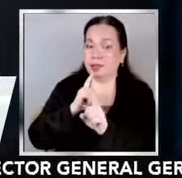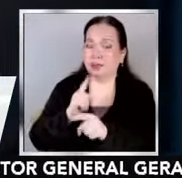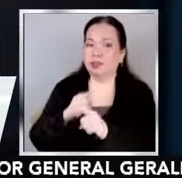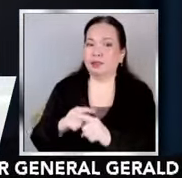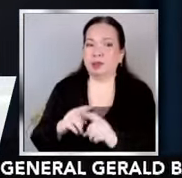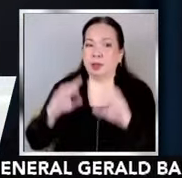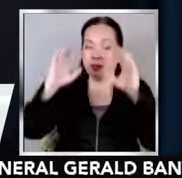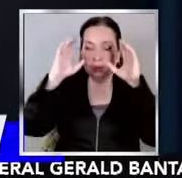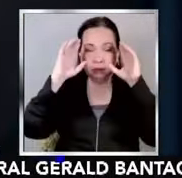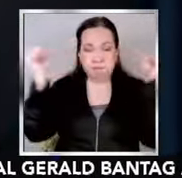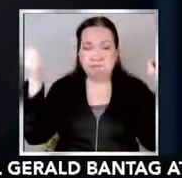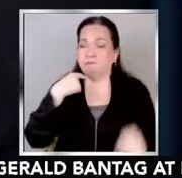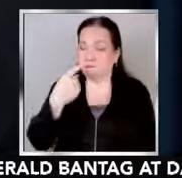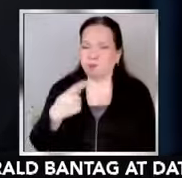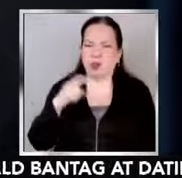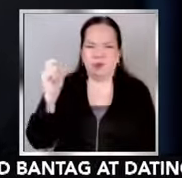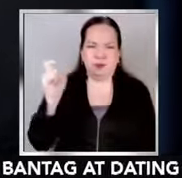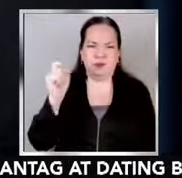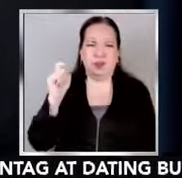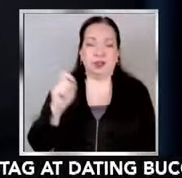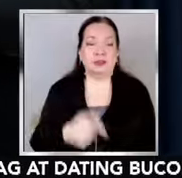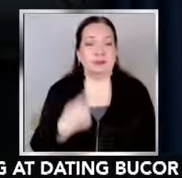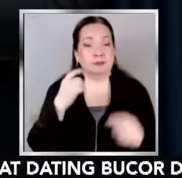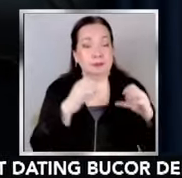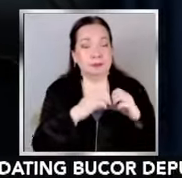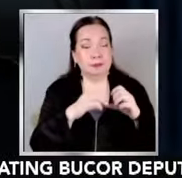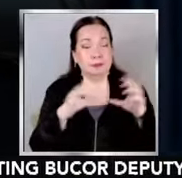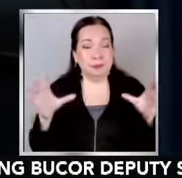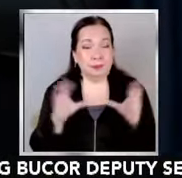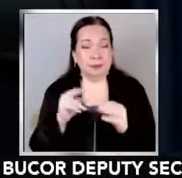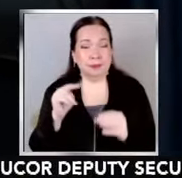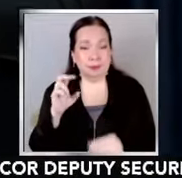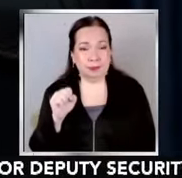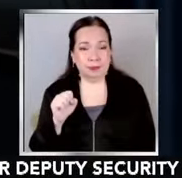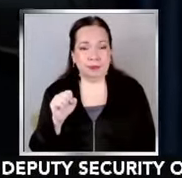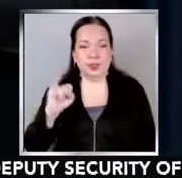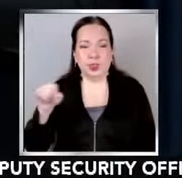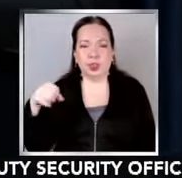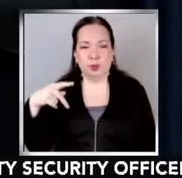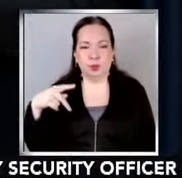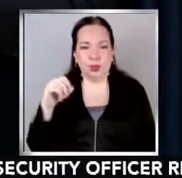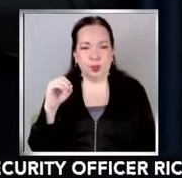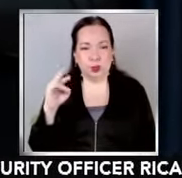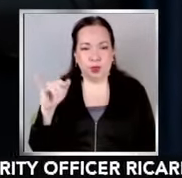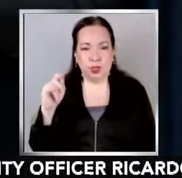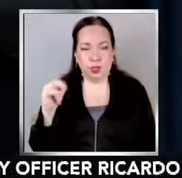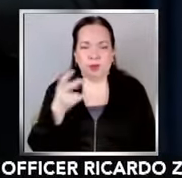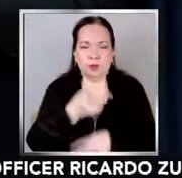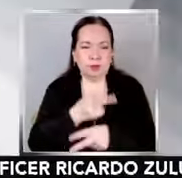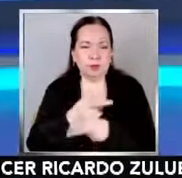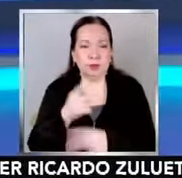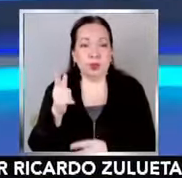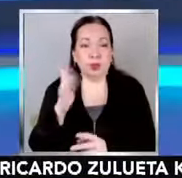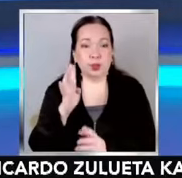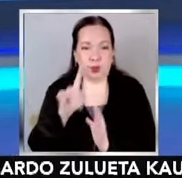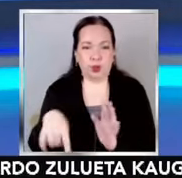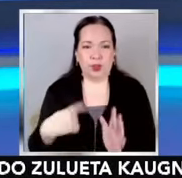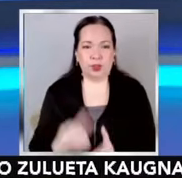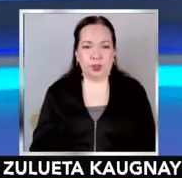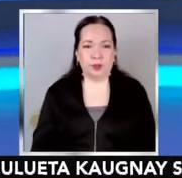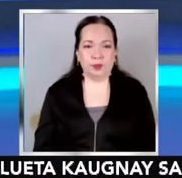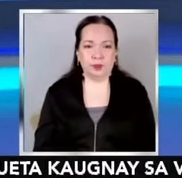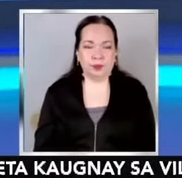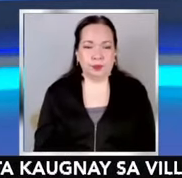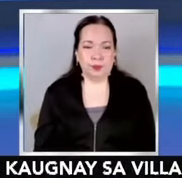natin. Para sa GMA Integrated News, JP Soriano, nakatutok 24 oras.